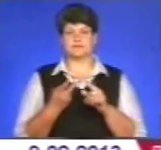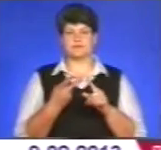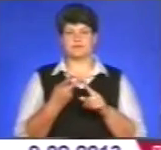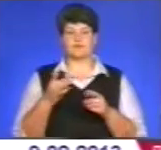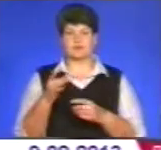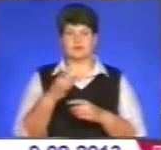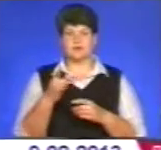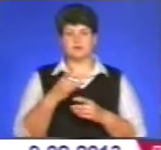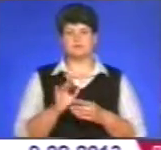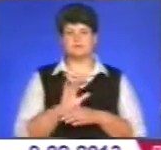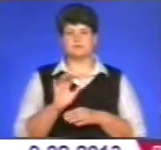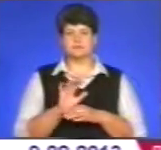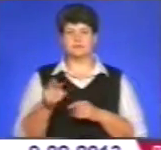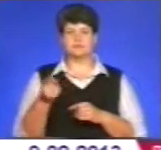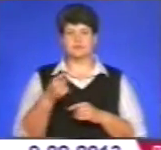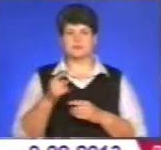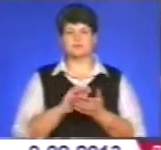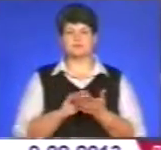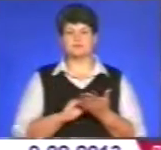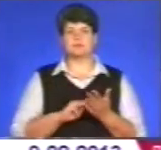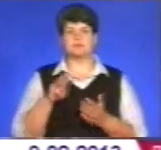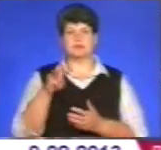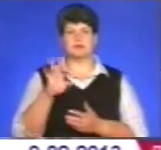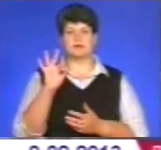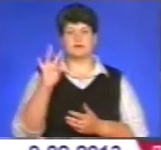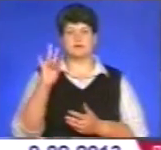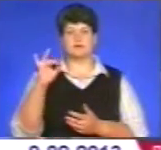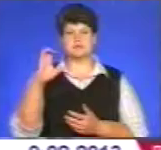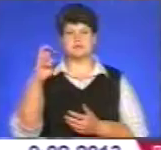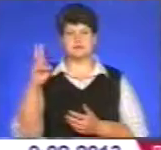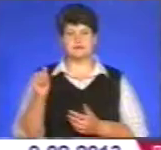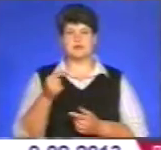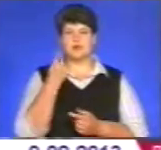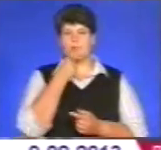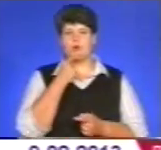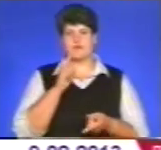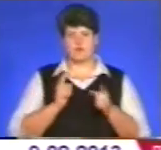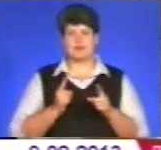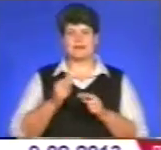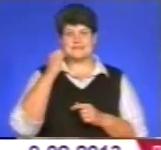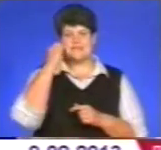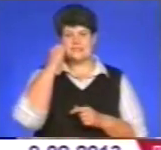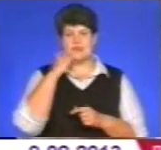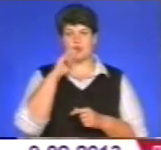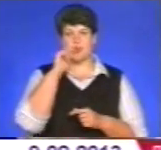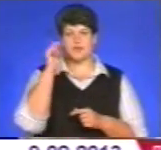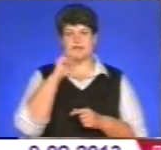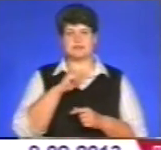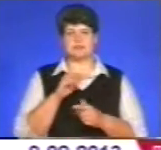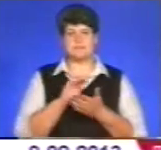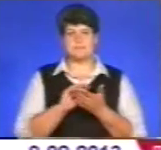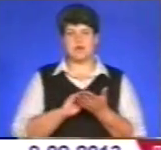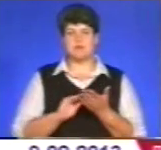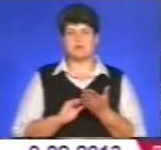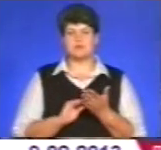післямовою тернопільського журналіста і краєзнавця Михайла Онисківа на мові оригіналу – старого українського правопису.